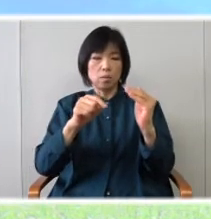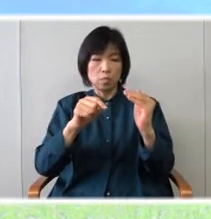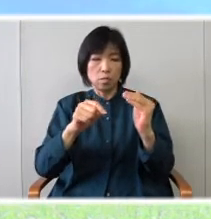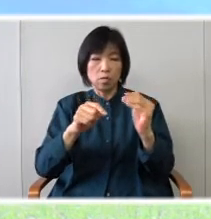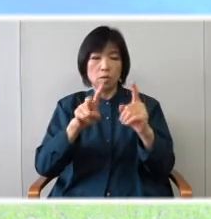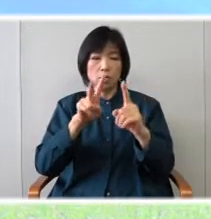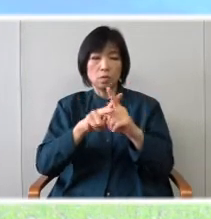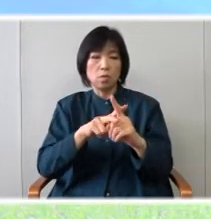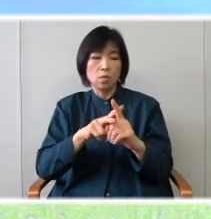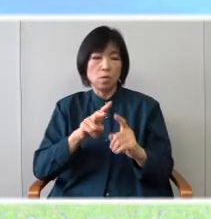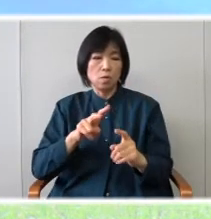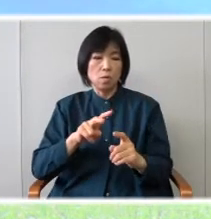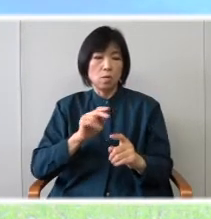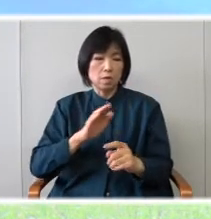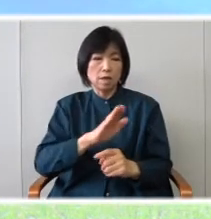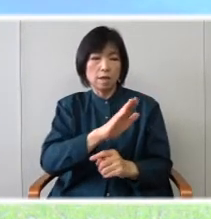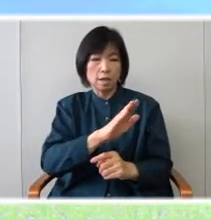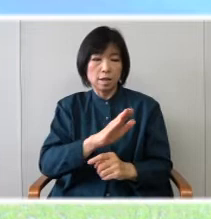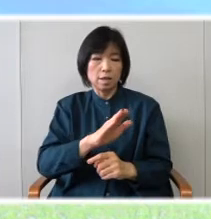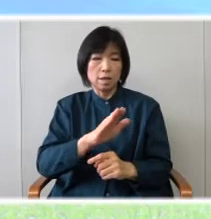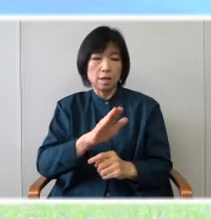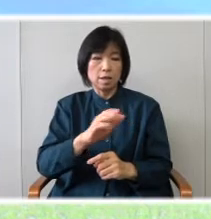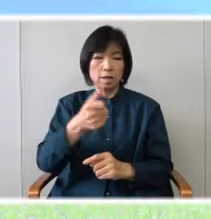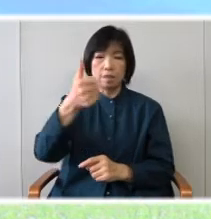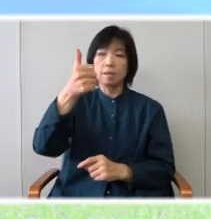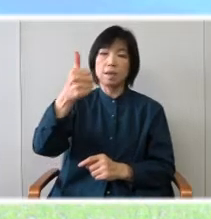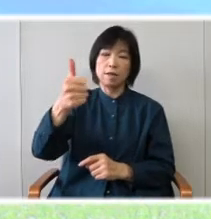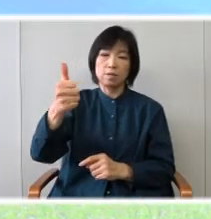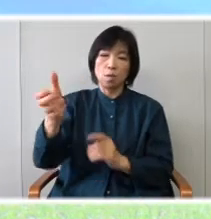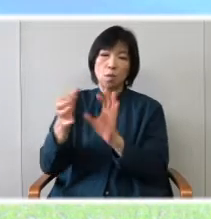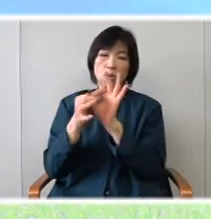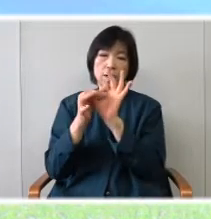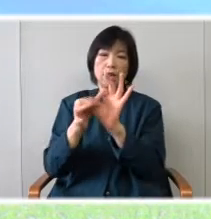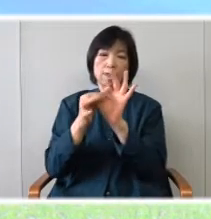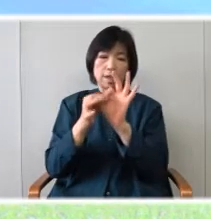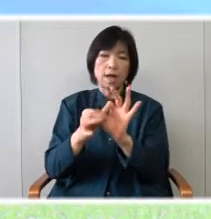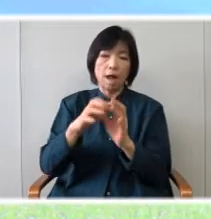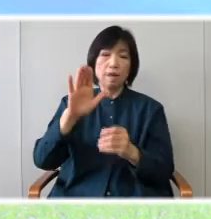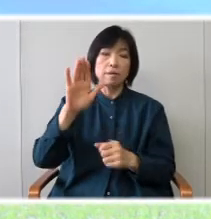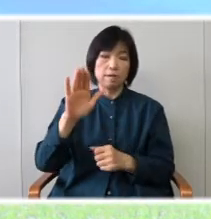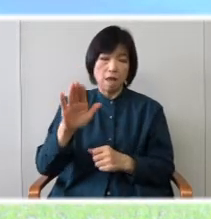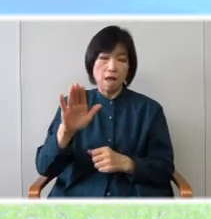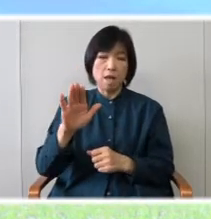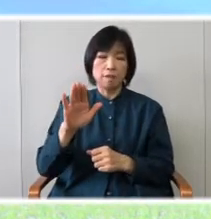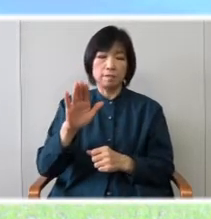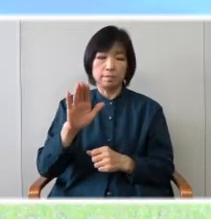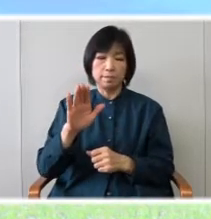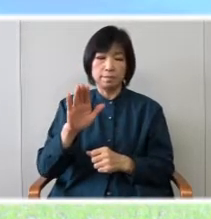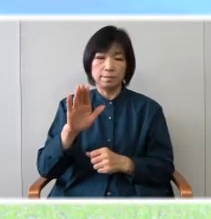長が、まあ、関係をしていて、で、